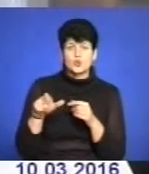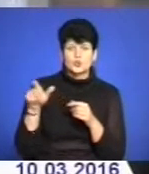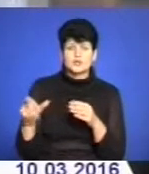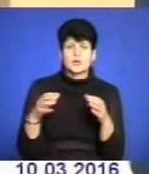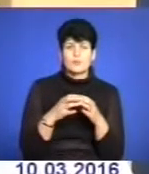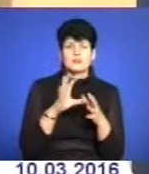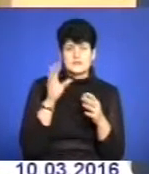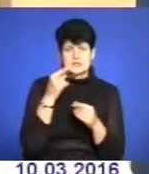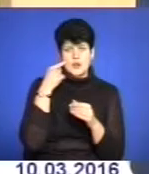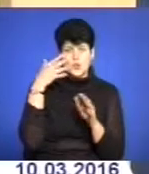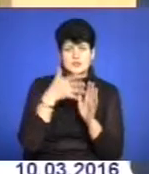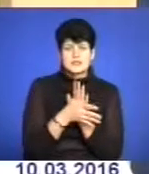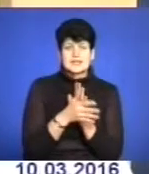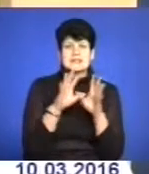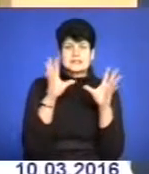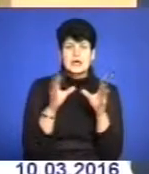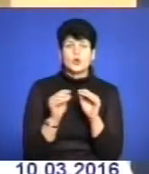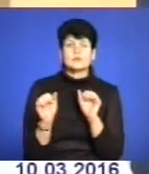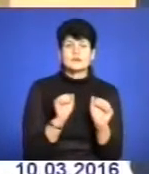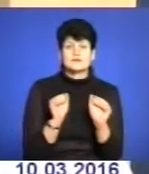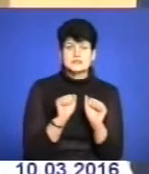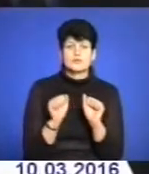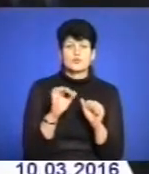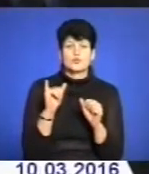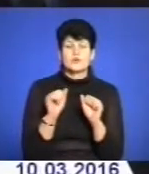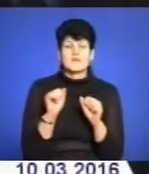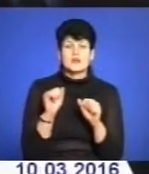все оцінять. Загалом керівництво Головного управління національної